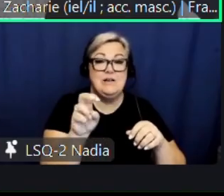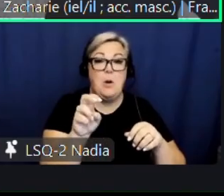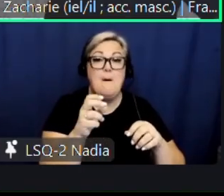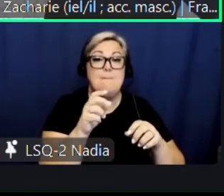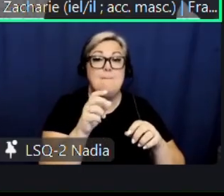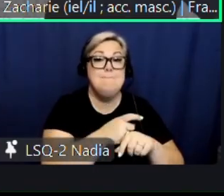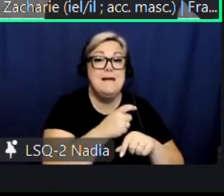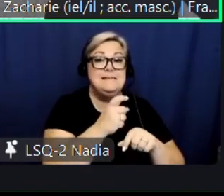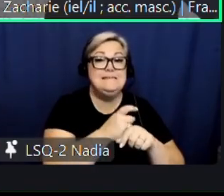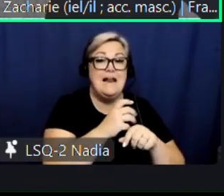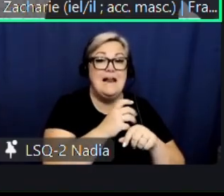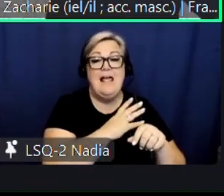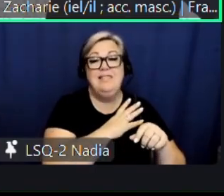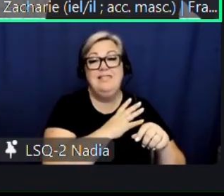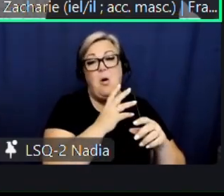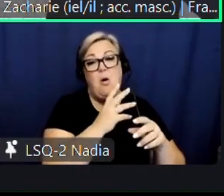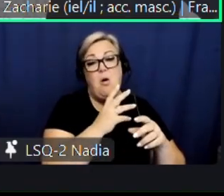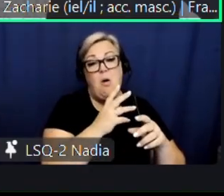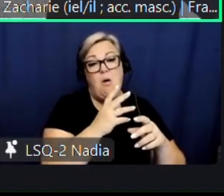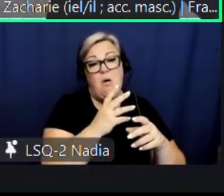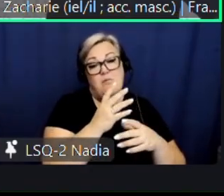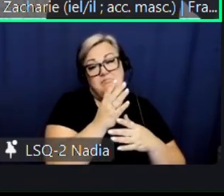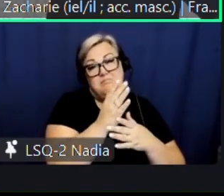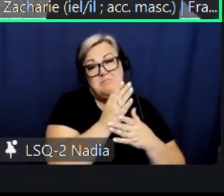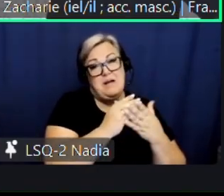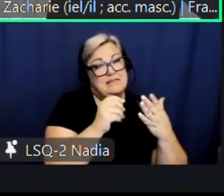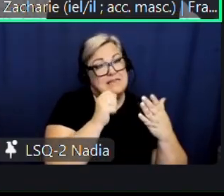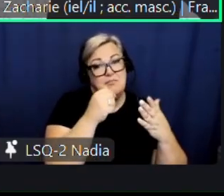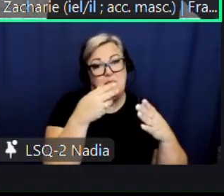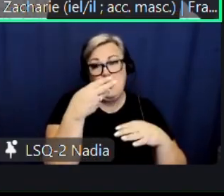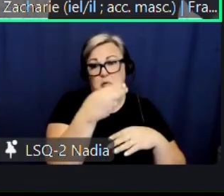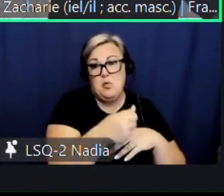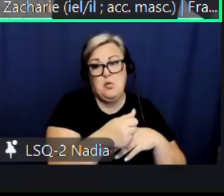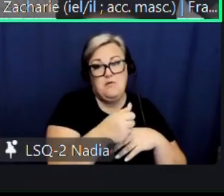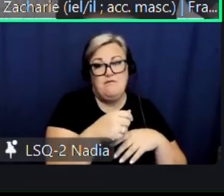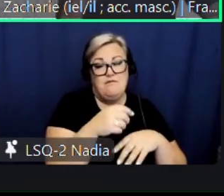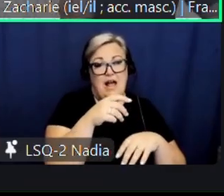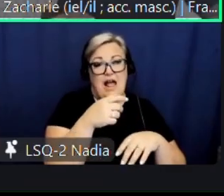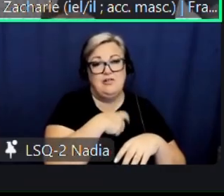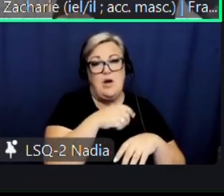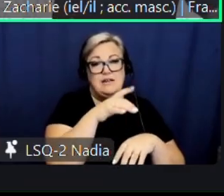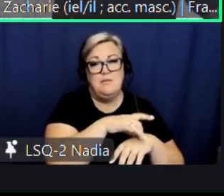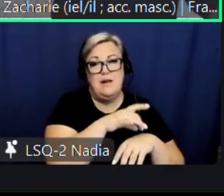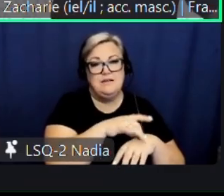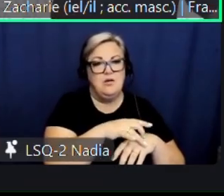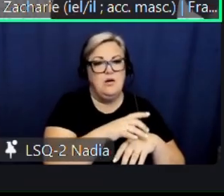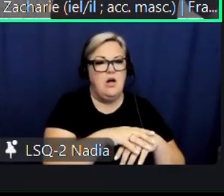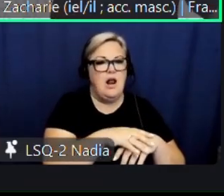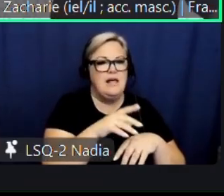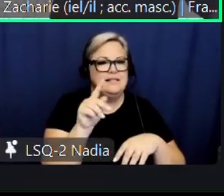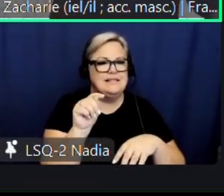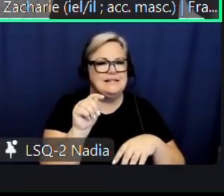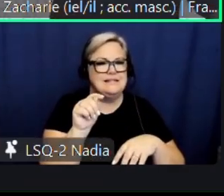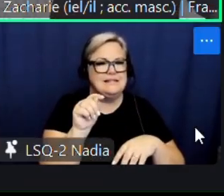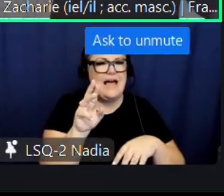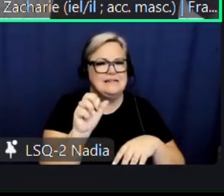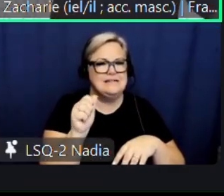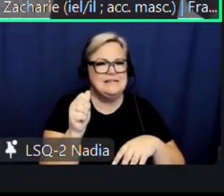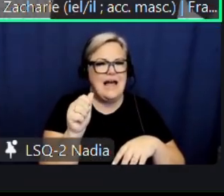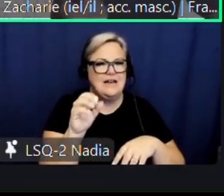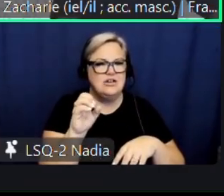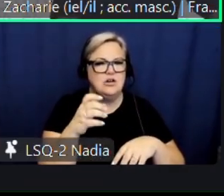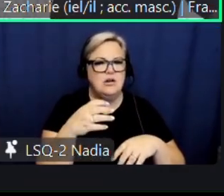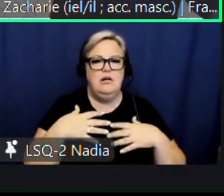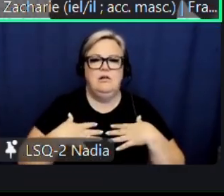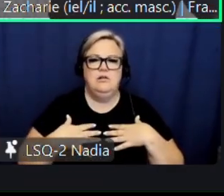y a certaines interventions qui ne sont pas couvertes par le régime d'assurance maladie ontarien, dont le traçage ou l'hyposuction du